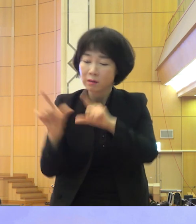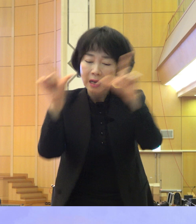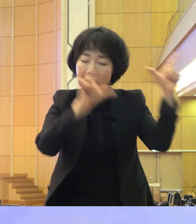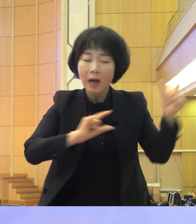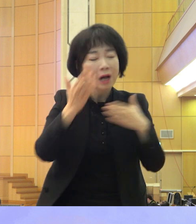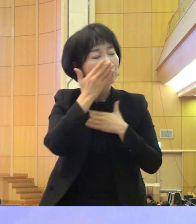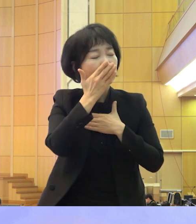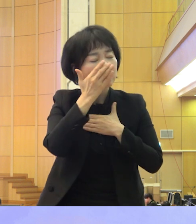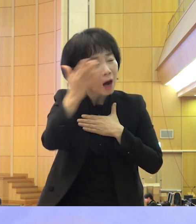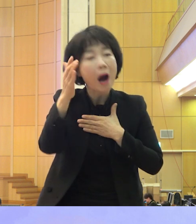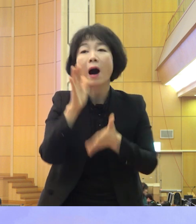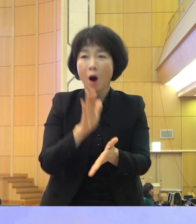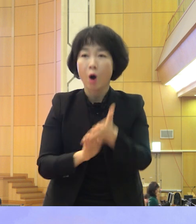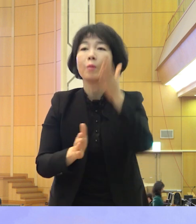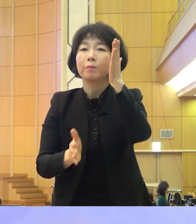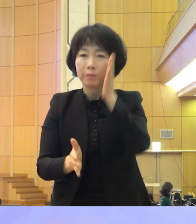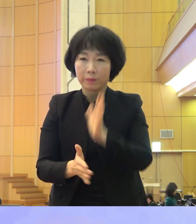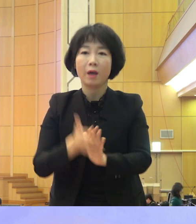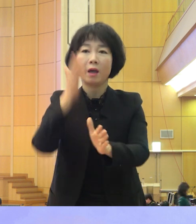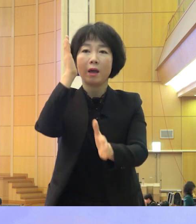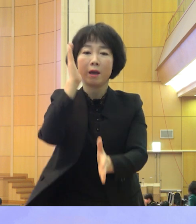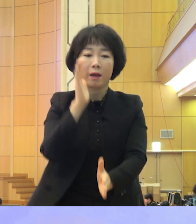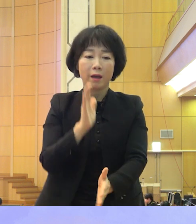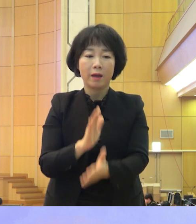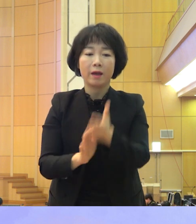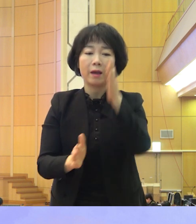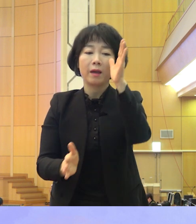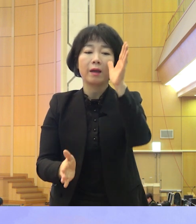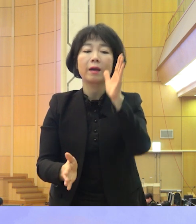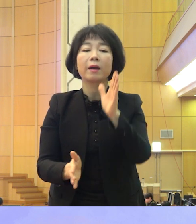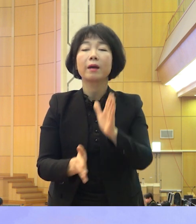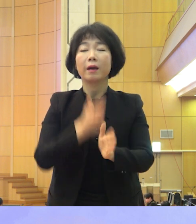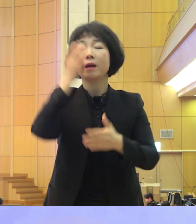아니면 살아갈 수가 없네.